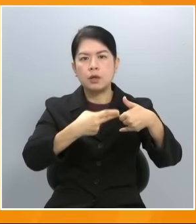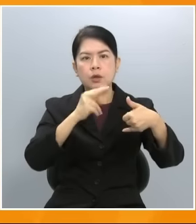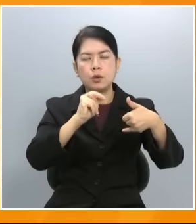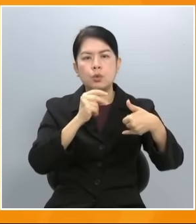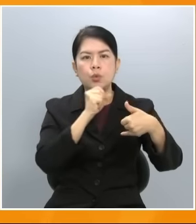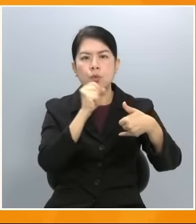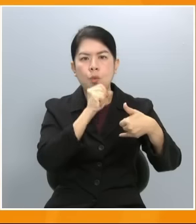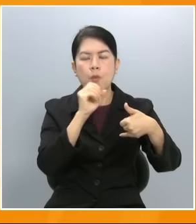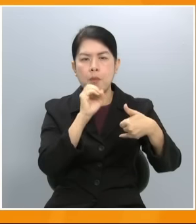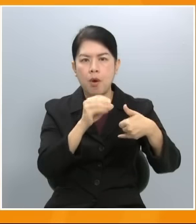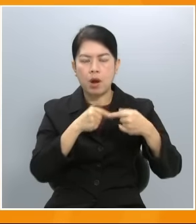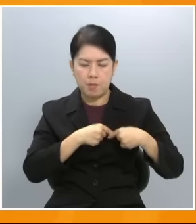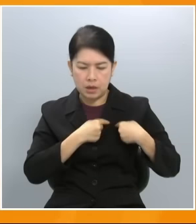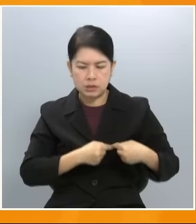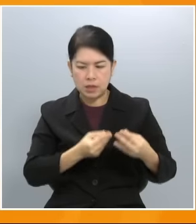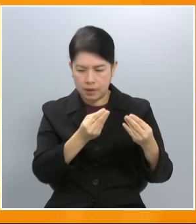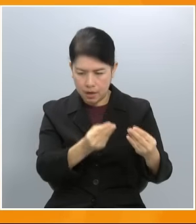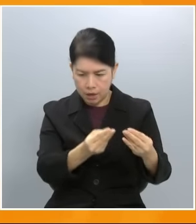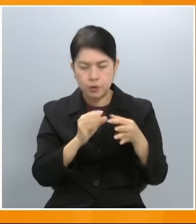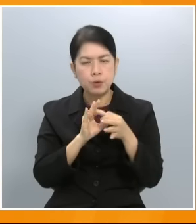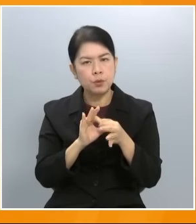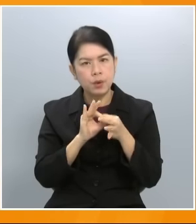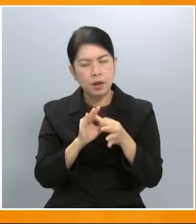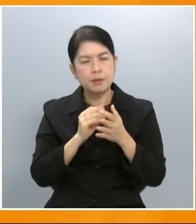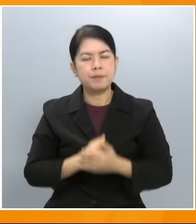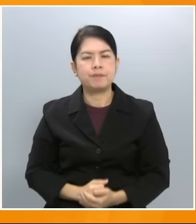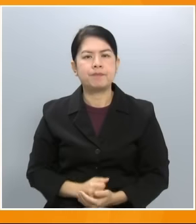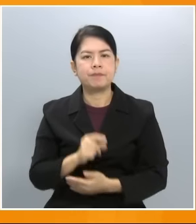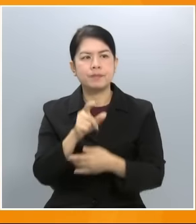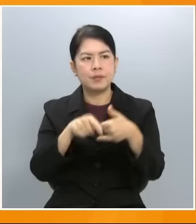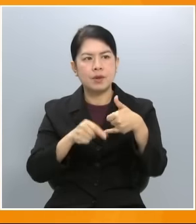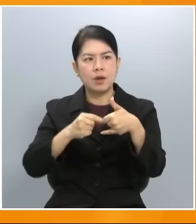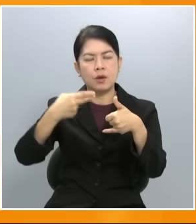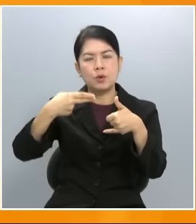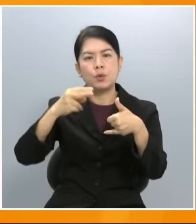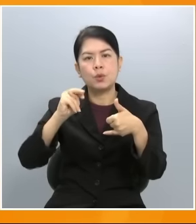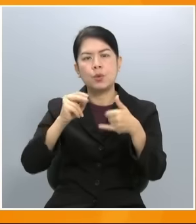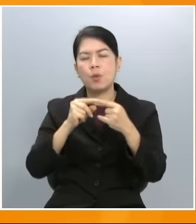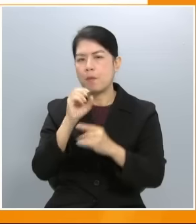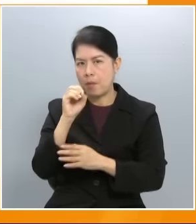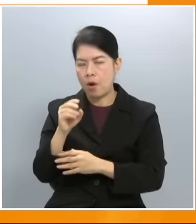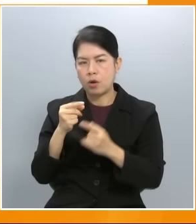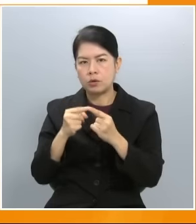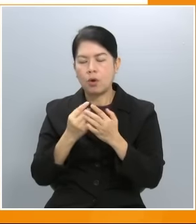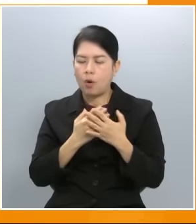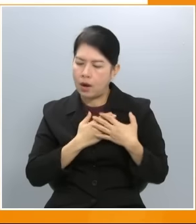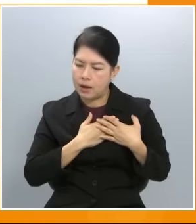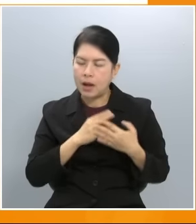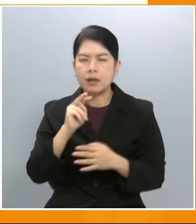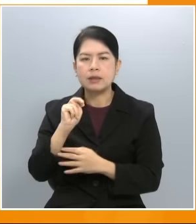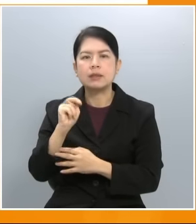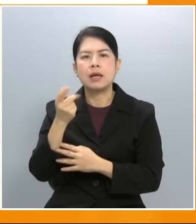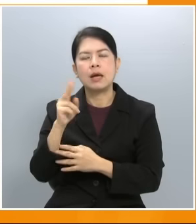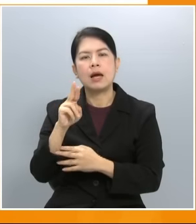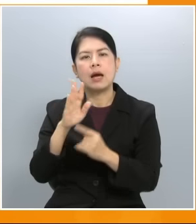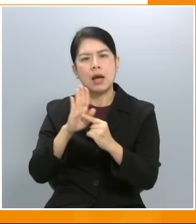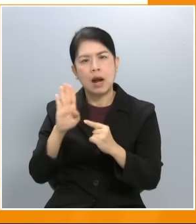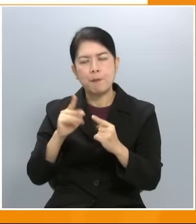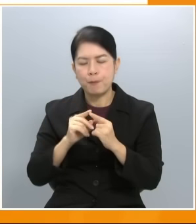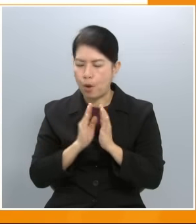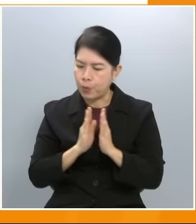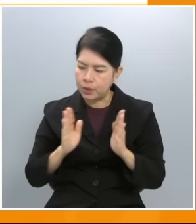จให้น้องด้วยรักและห่วงใยค่ะ ขณะที่คุณหนุ่มก็เข้ามาตอบว่าร ักนะครับขอบพระคุณพี่เสกมากครับ และเ